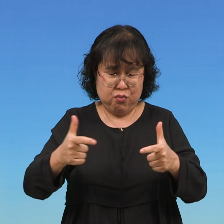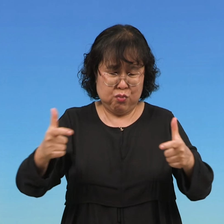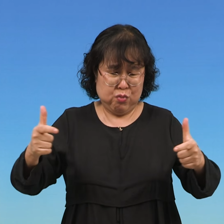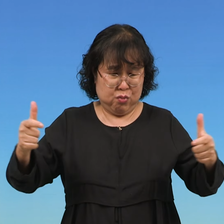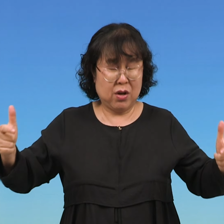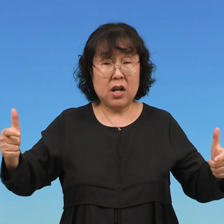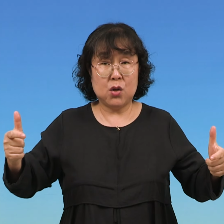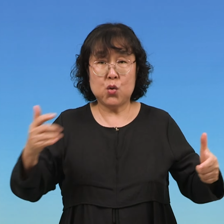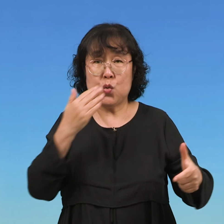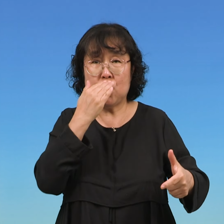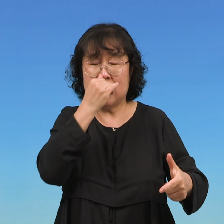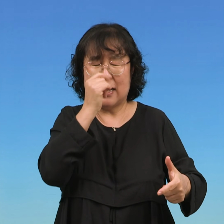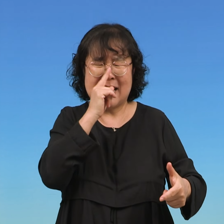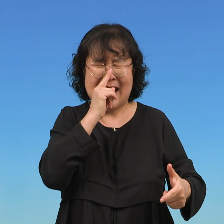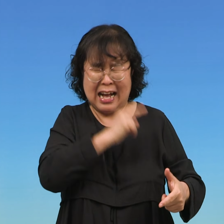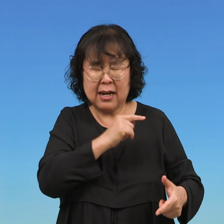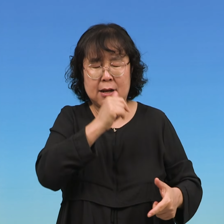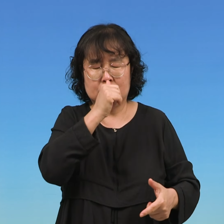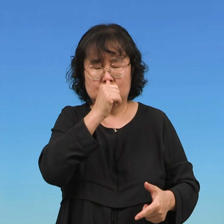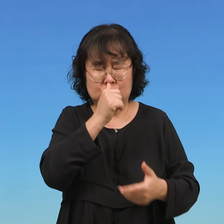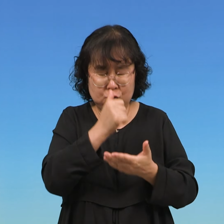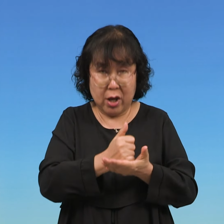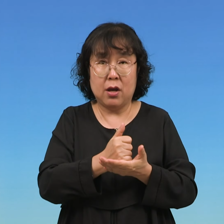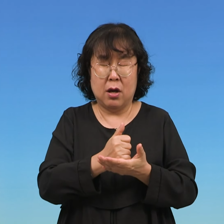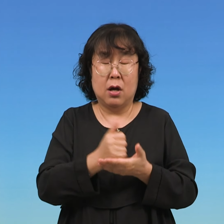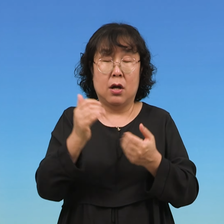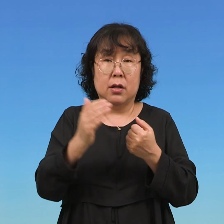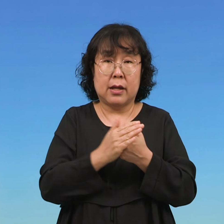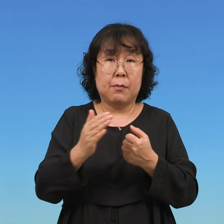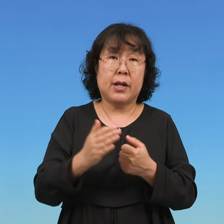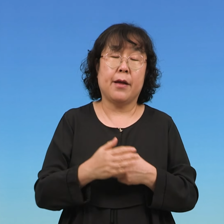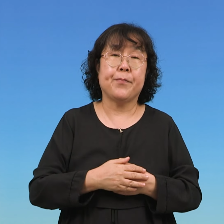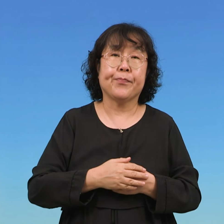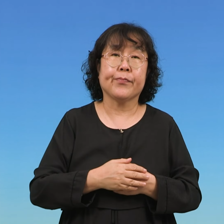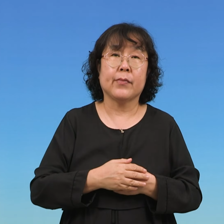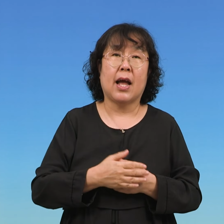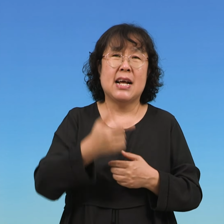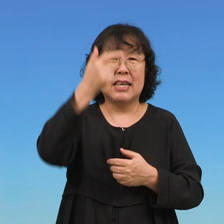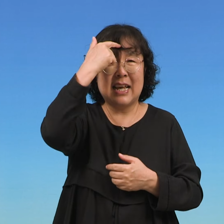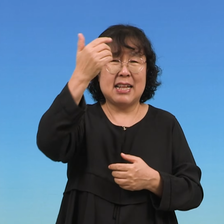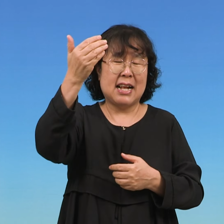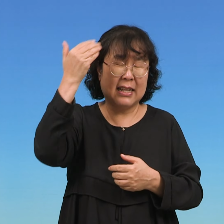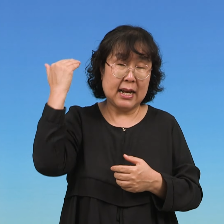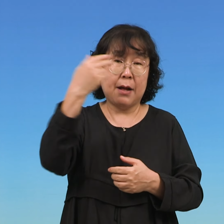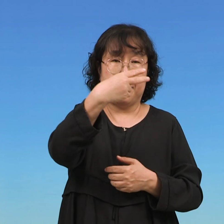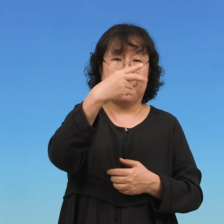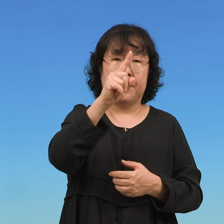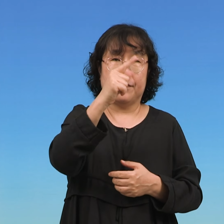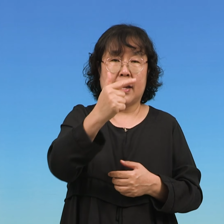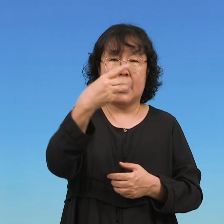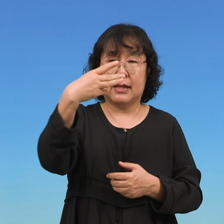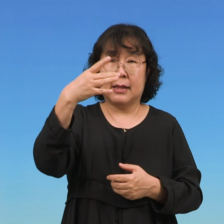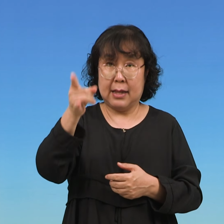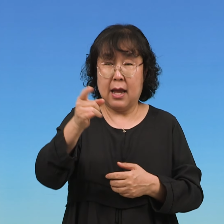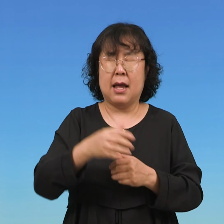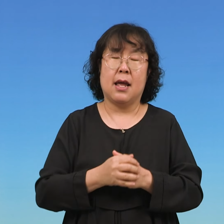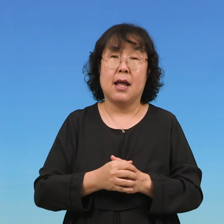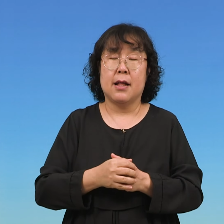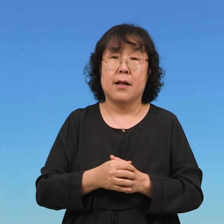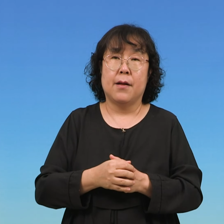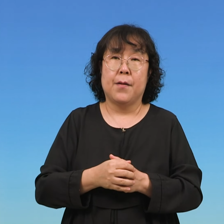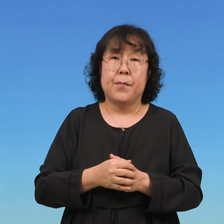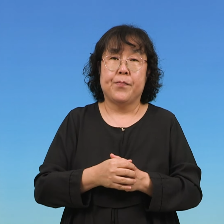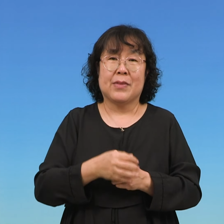번식력을 가진 악한 존재라는 걸 그래서 단테가 이런 경고를 했다고 합니다 탐욕은